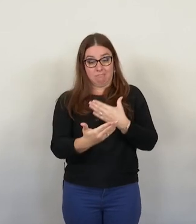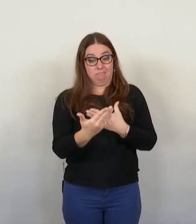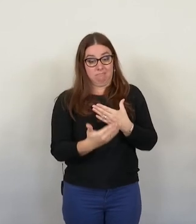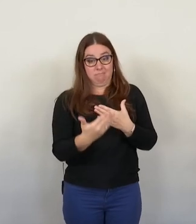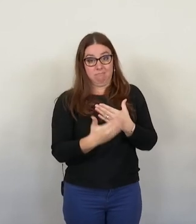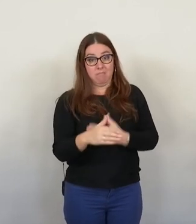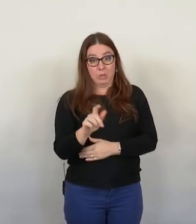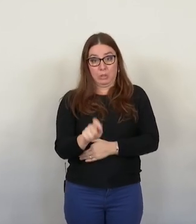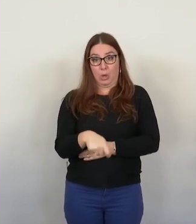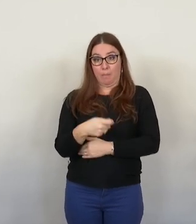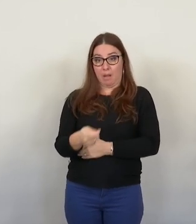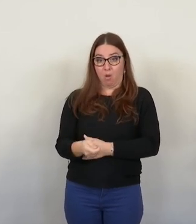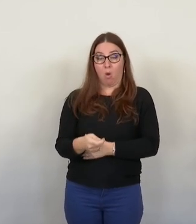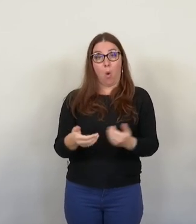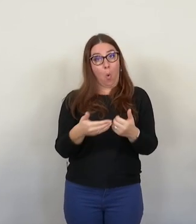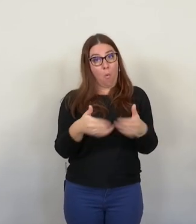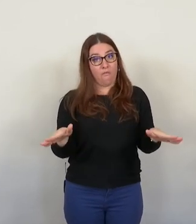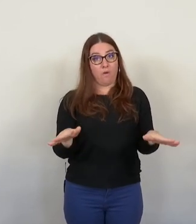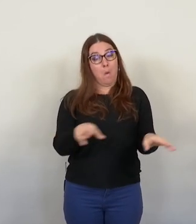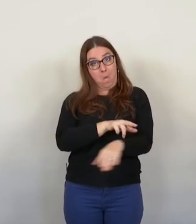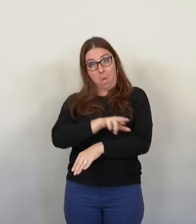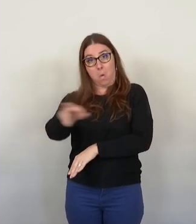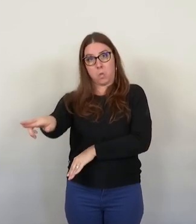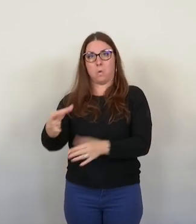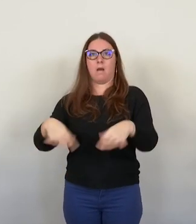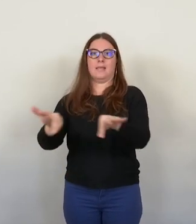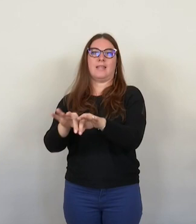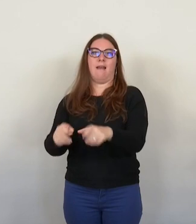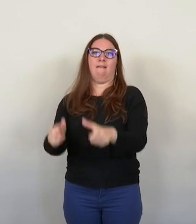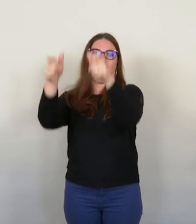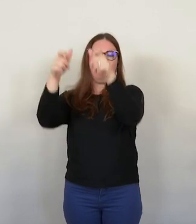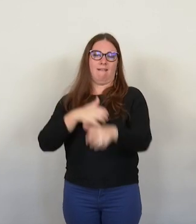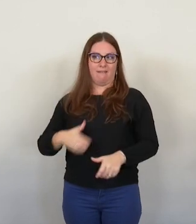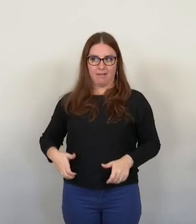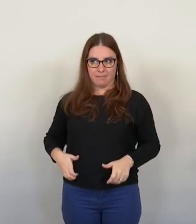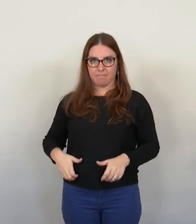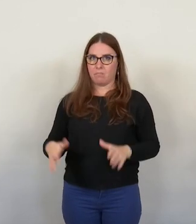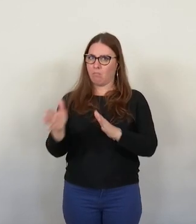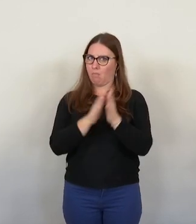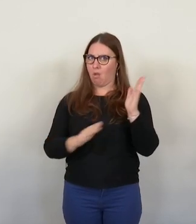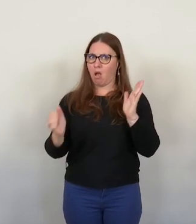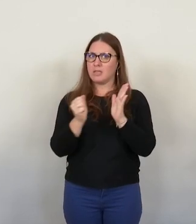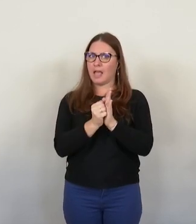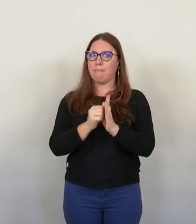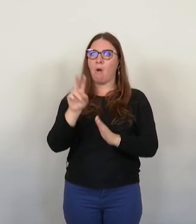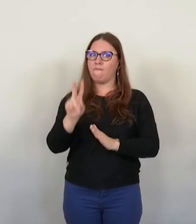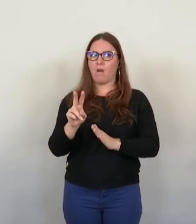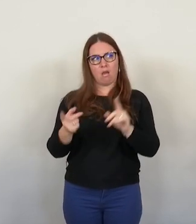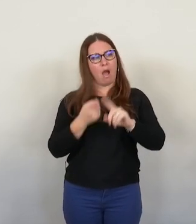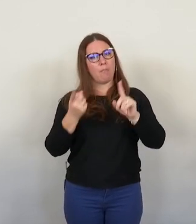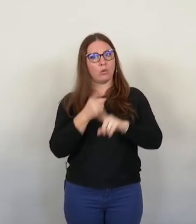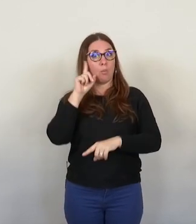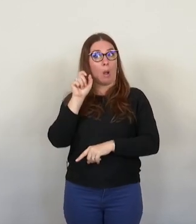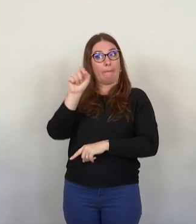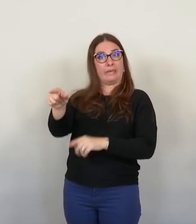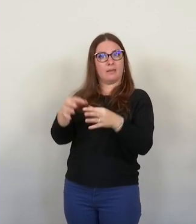normalement réouvrir pouvoir réouvrir la salle du conseil municipal et je crois qu'effectivement le symbole euh mérite d'être noté surtout que cette salle